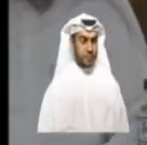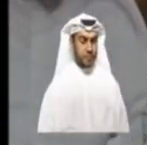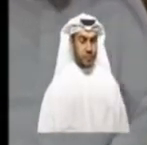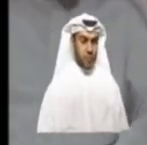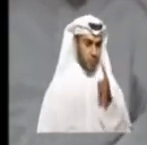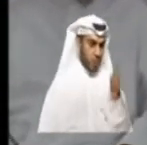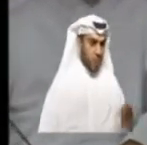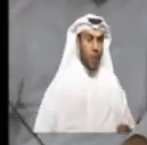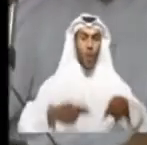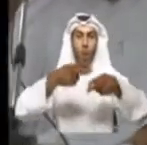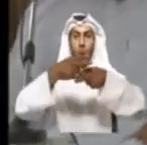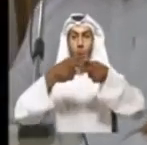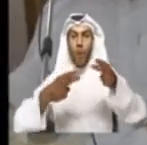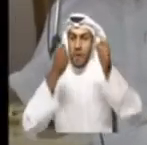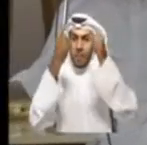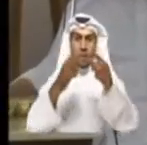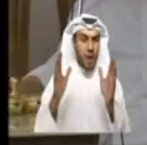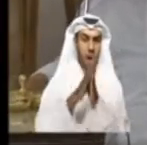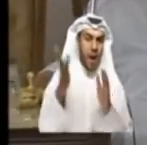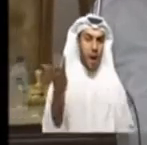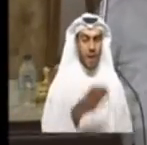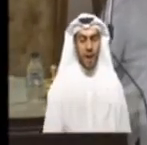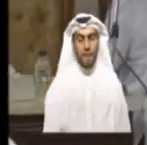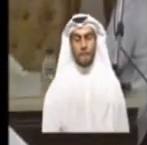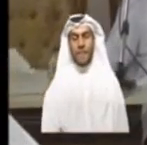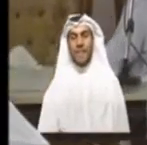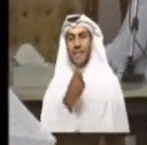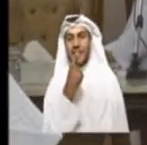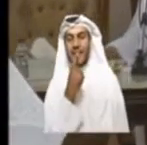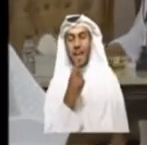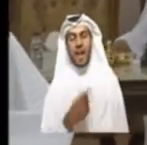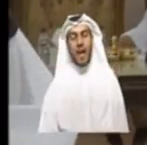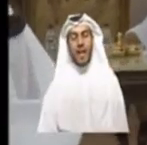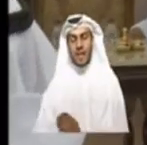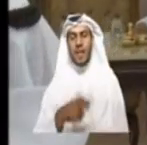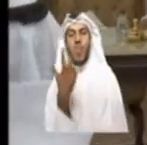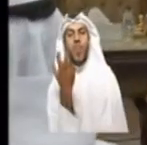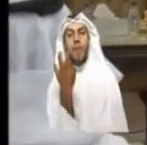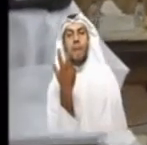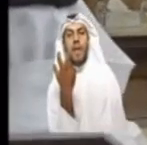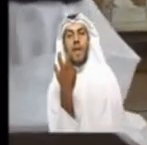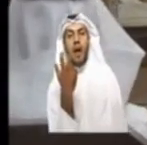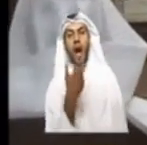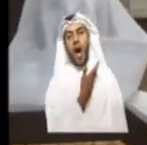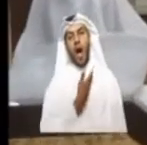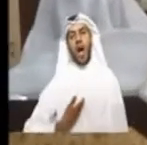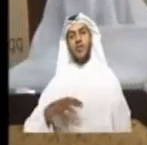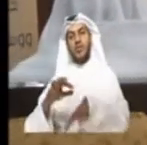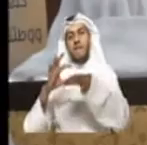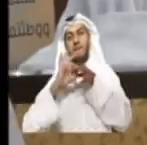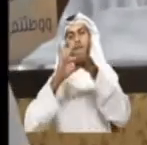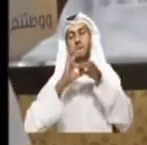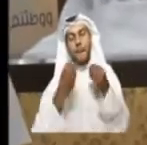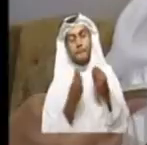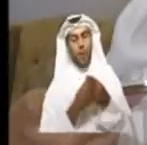حصلت دولة الكويت على عدد 800 حاج هذا العام، جاء ذلك بالتنسيق مع الجهات المعنية بالمملكة